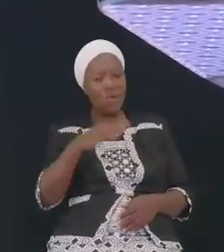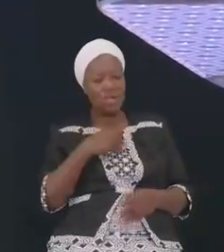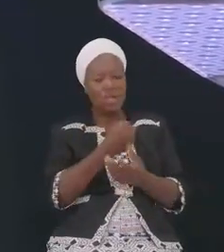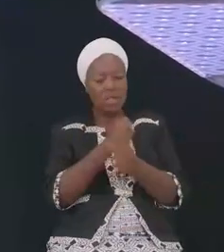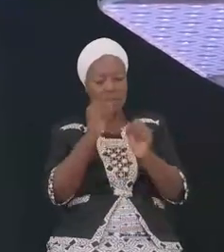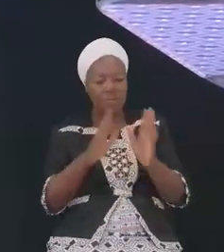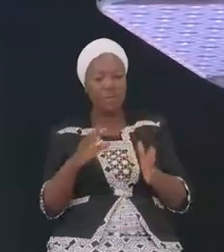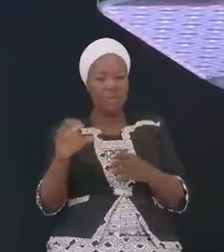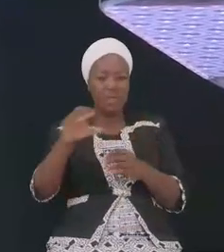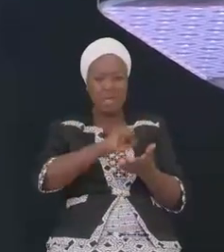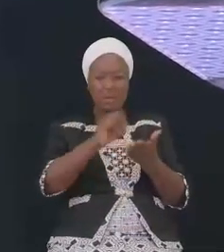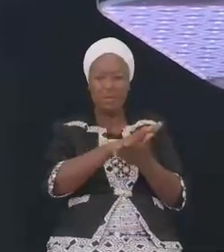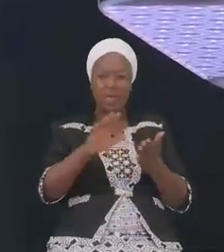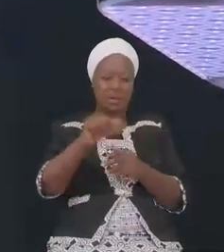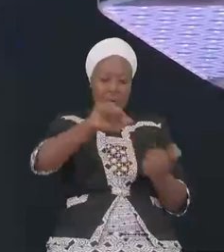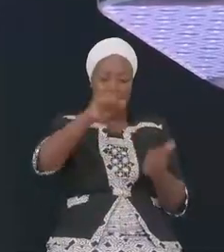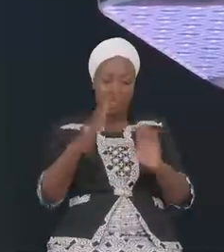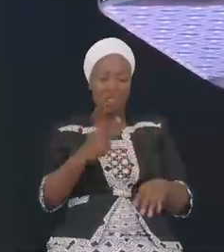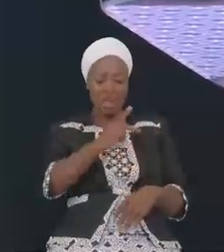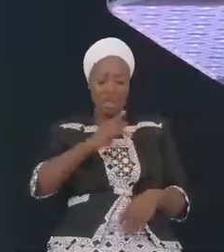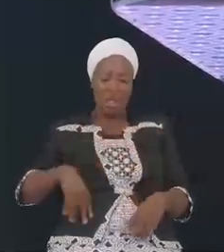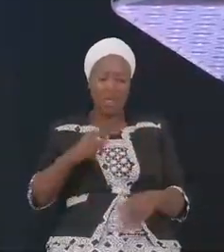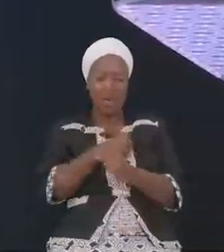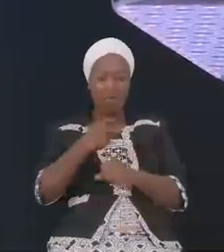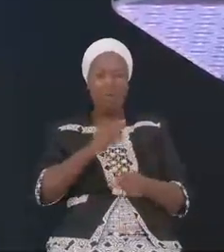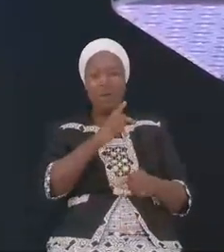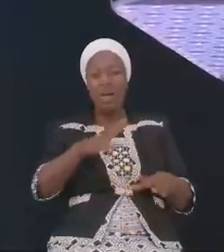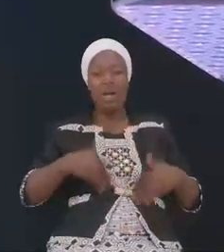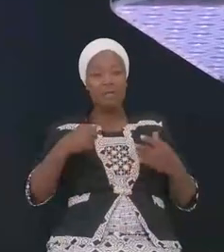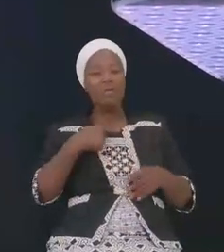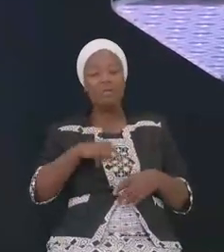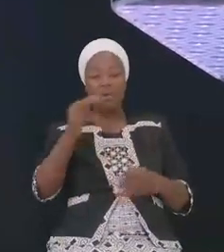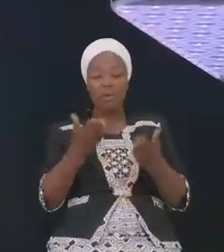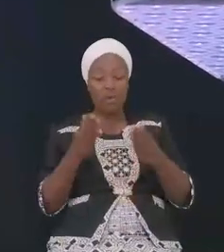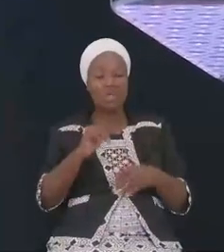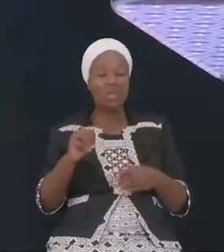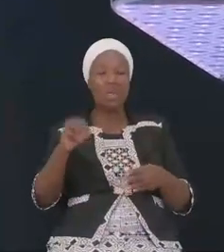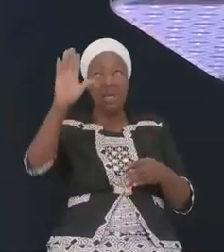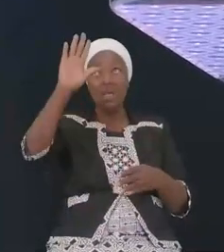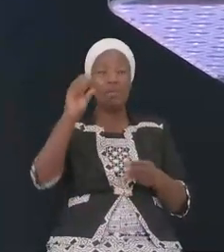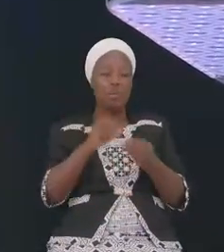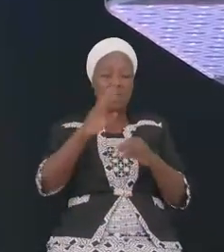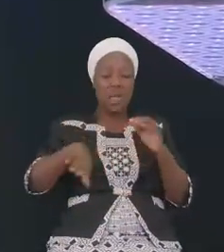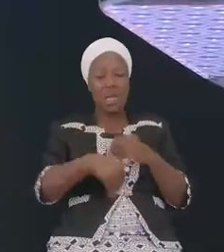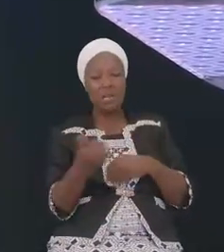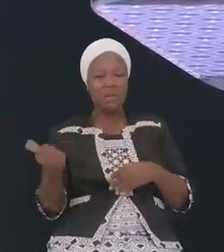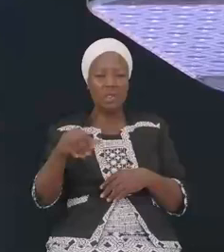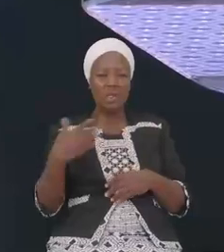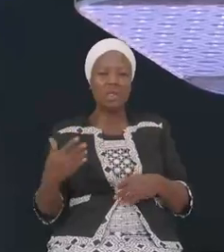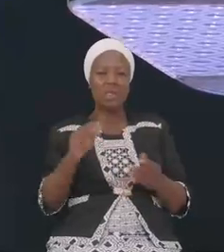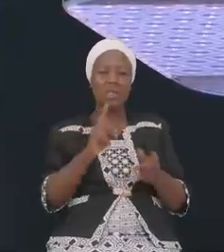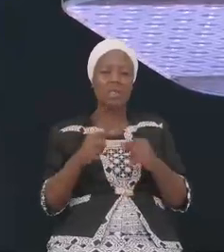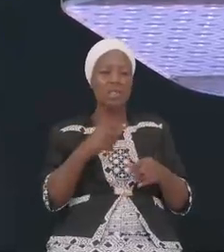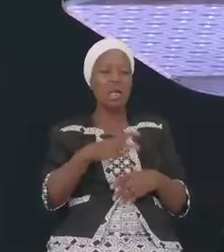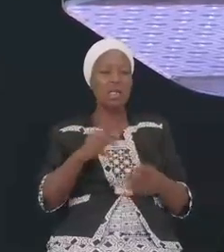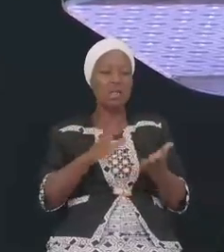Sanctificateur, celui qui baptise dans le Saint-Esprit, le Seigneur, notre vie. On le veut plus que tout. Je leur ai